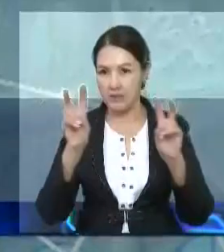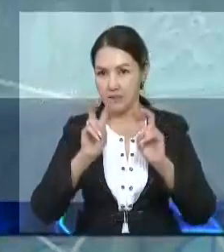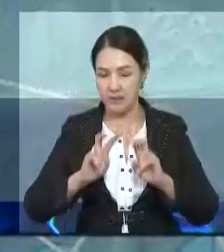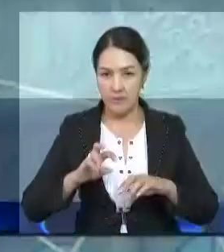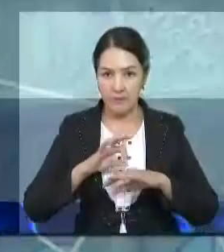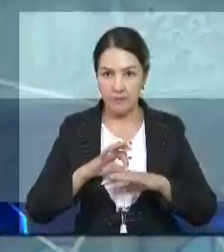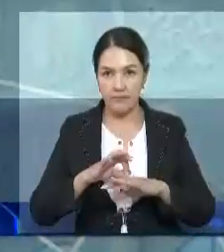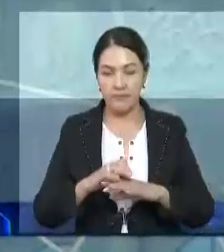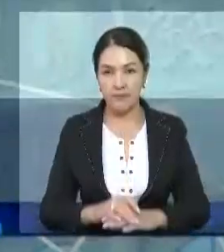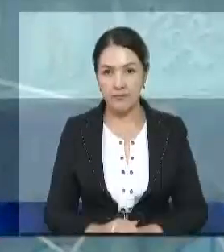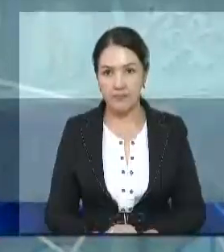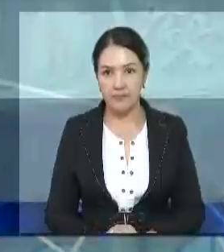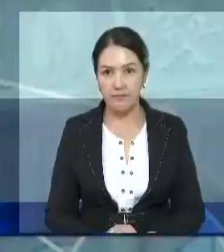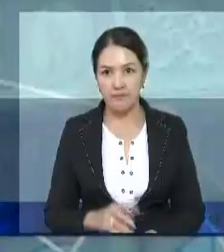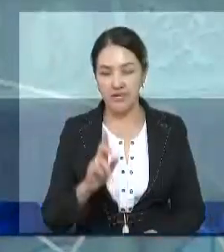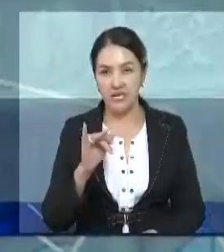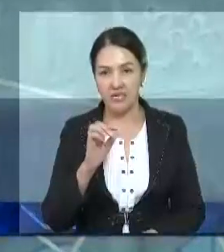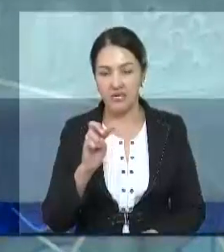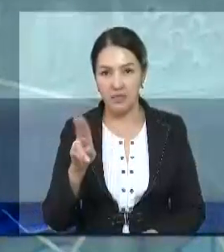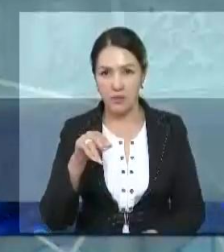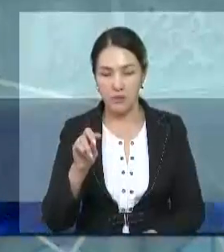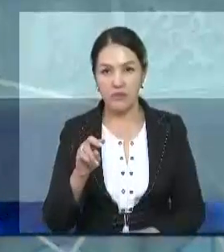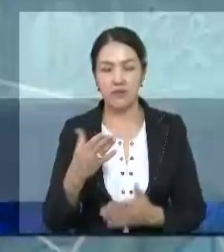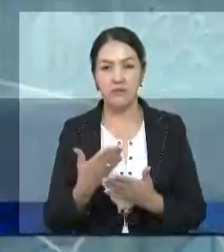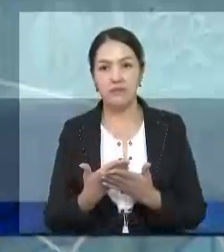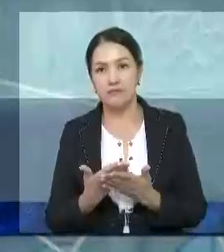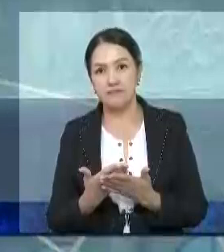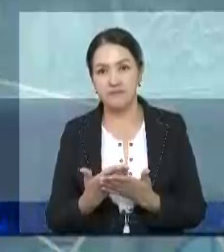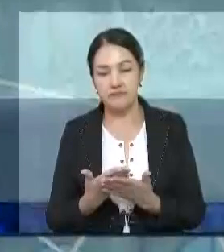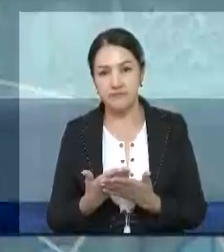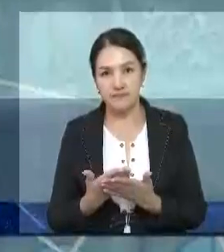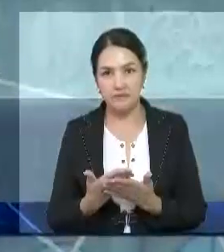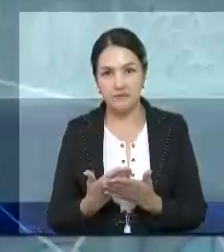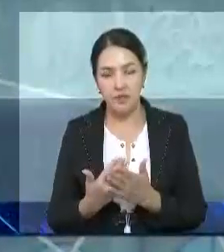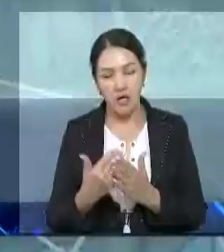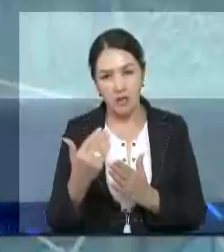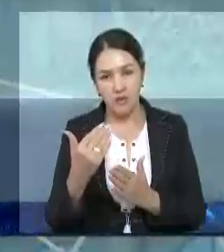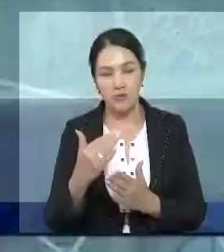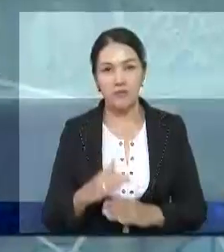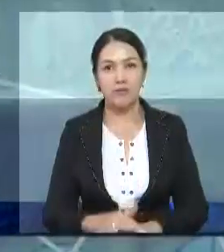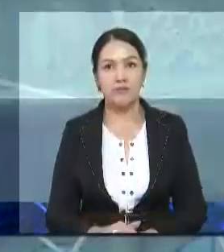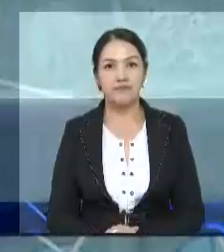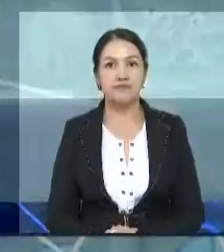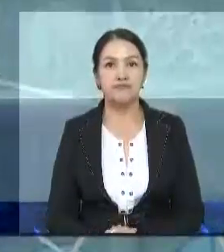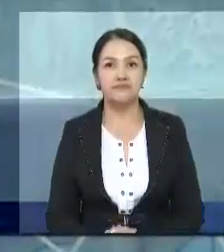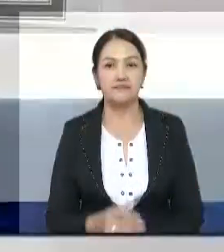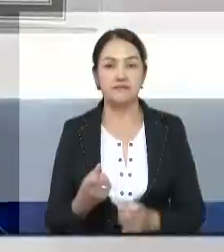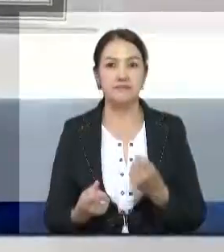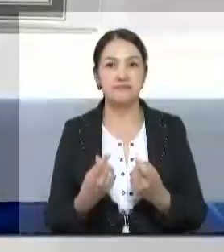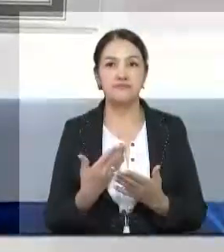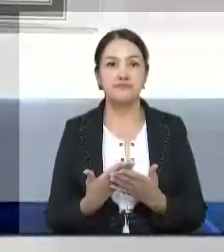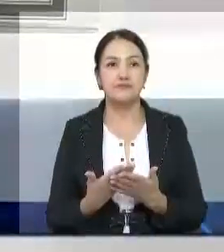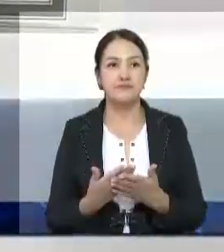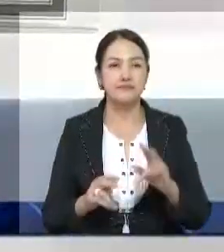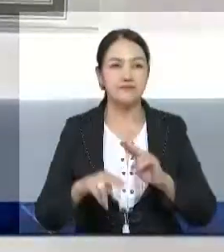барысында диоксид азоттың көлемін артыруы анықталды. Салынып